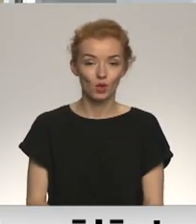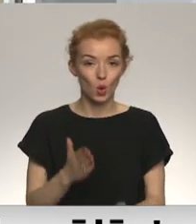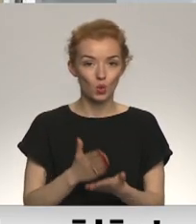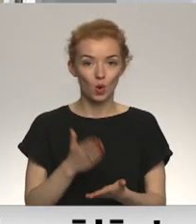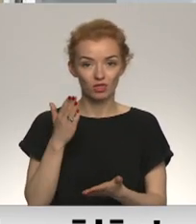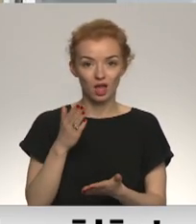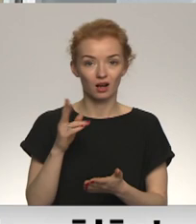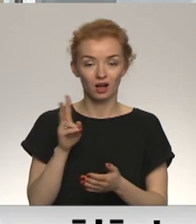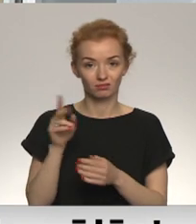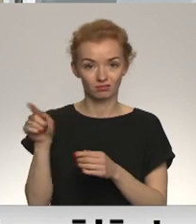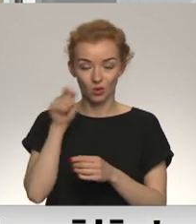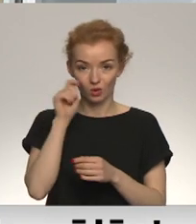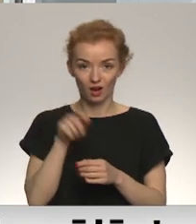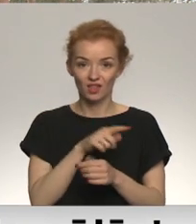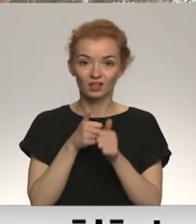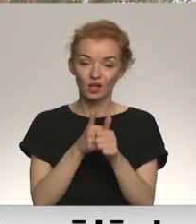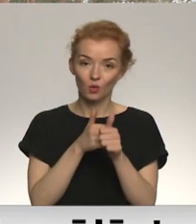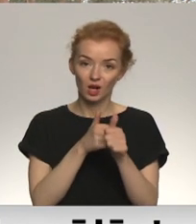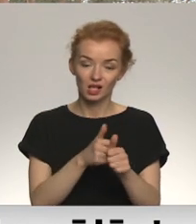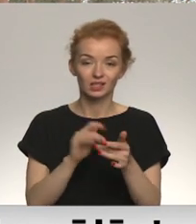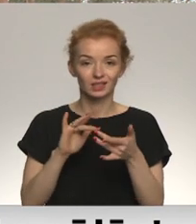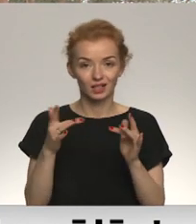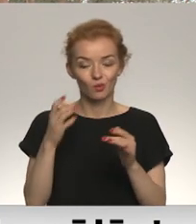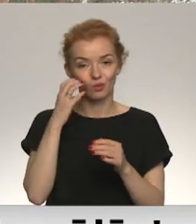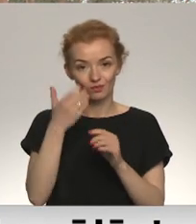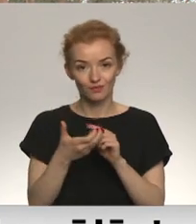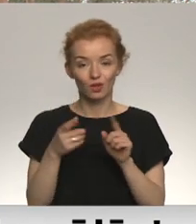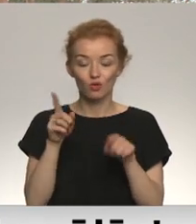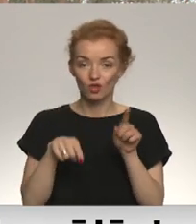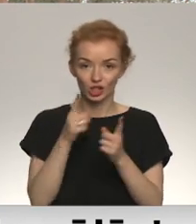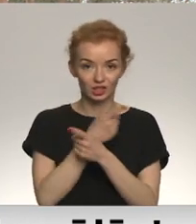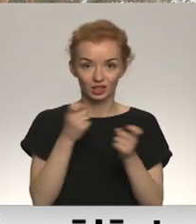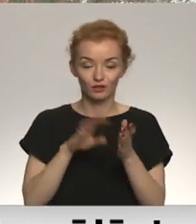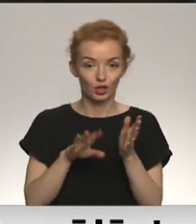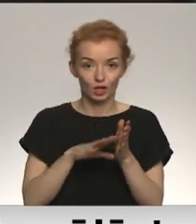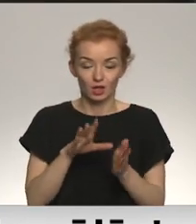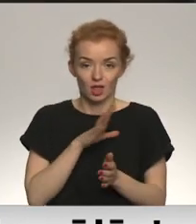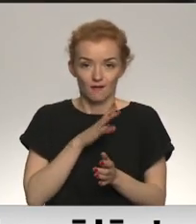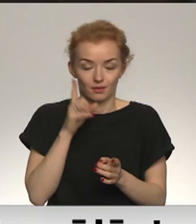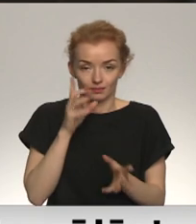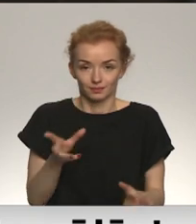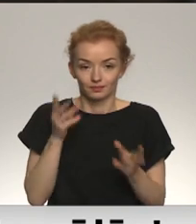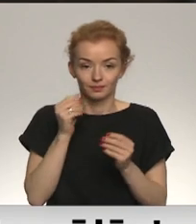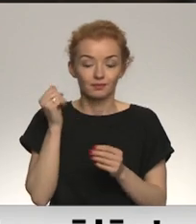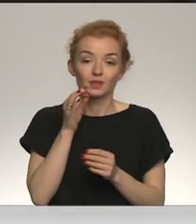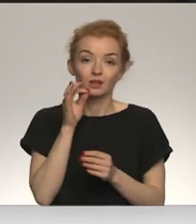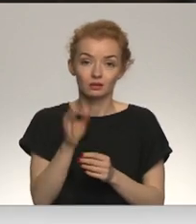Notiekošajām dzimtenē viņi seko kanālā Telegram un dažas ziņas šķiet prātam neaptveramas.